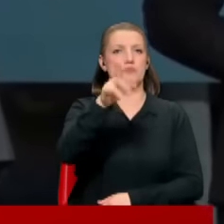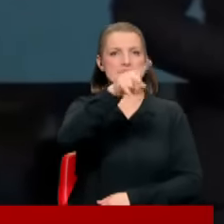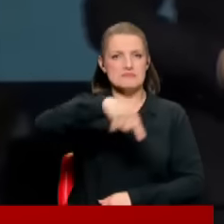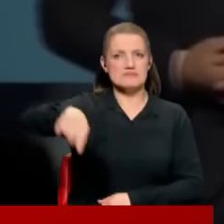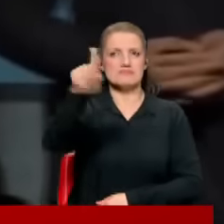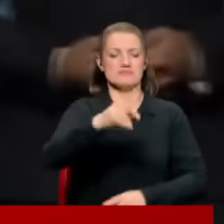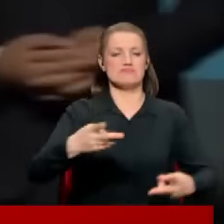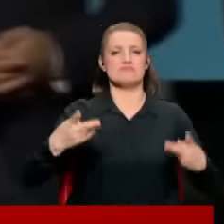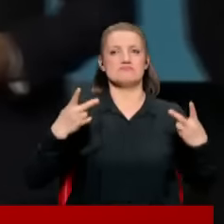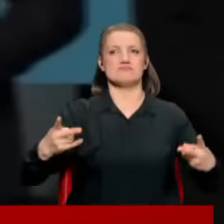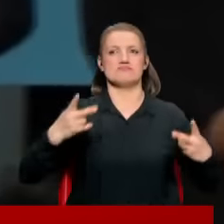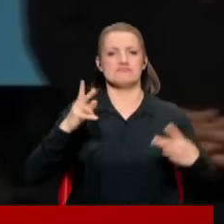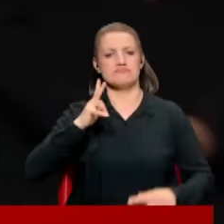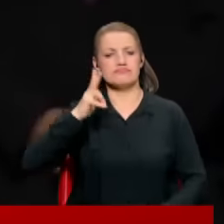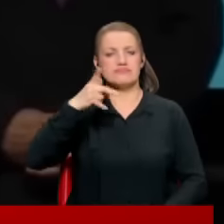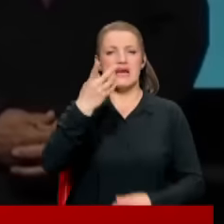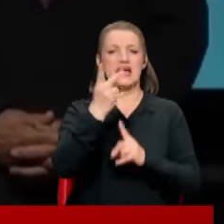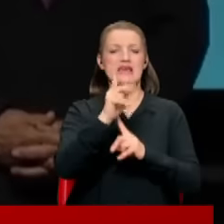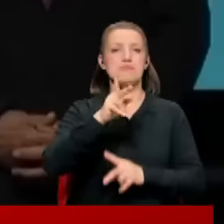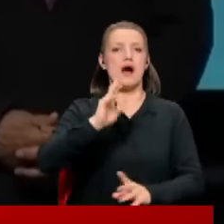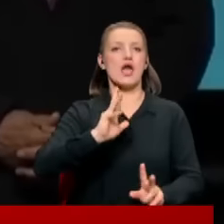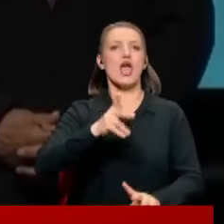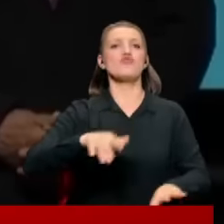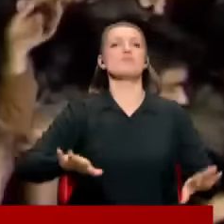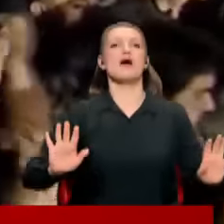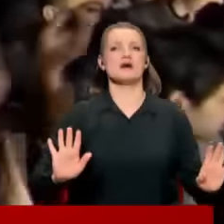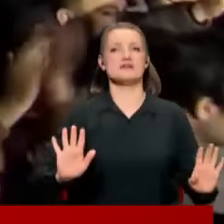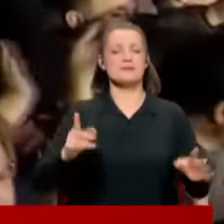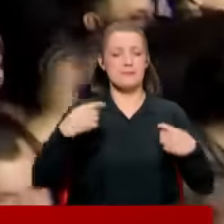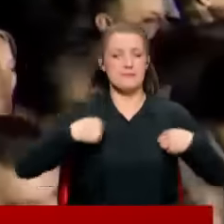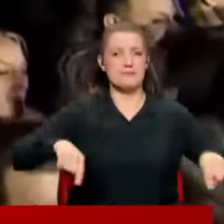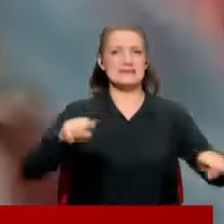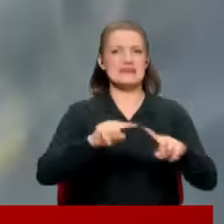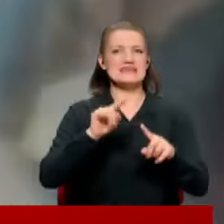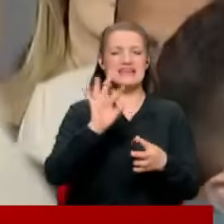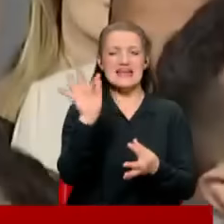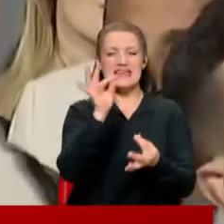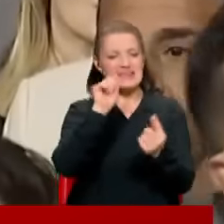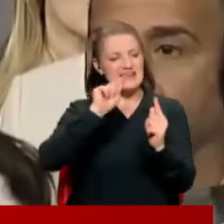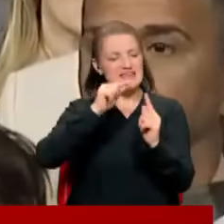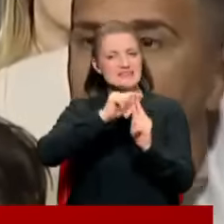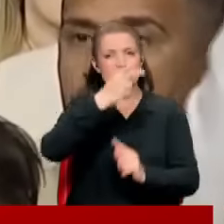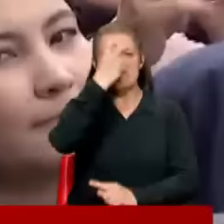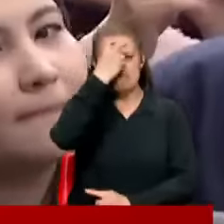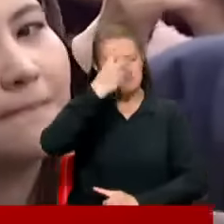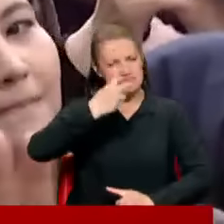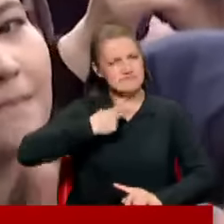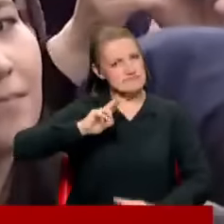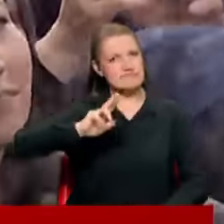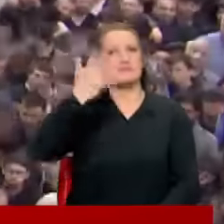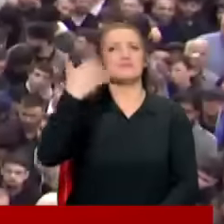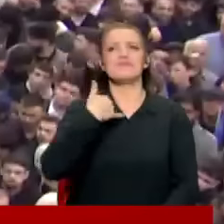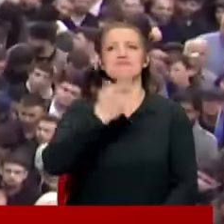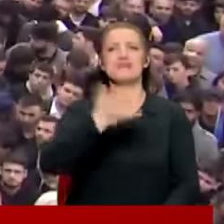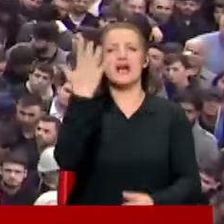Sizin kabadayılığınız İyi Parti'ye geçmez. Biz iğnenin deliğinden geçtik kardeşim. Karabük'ün